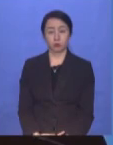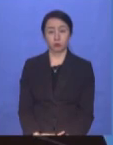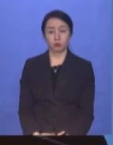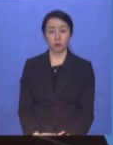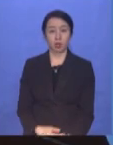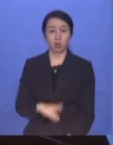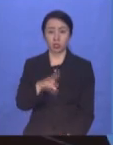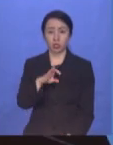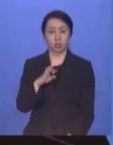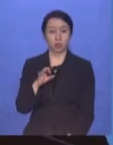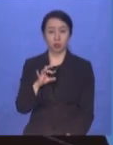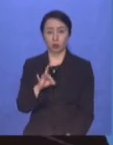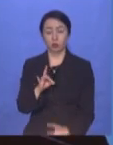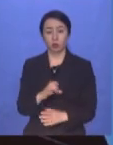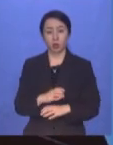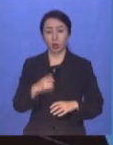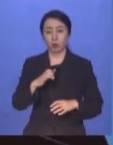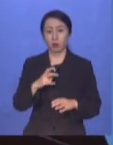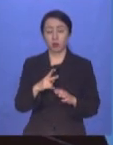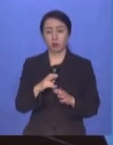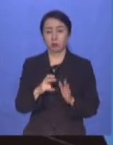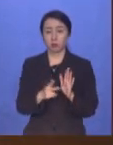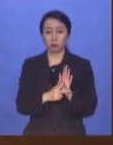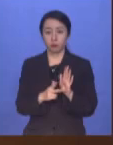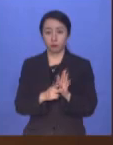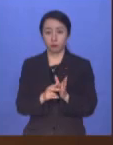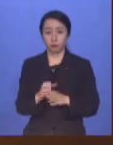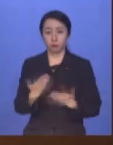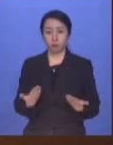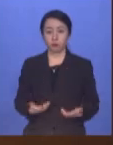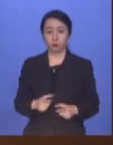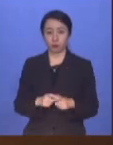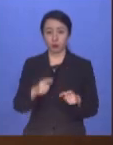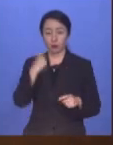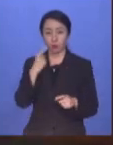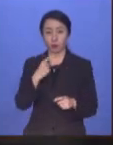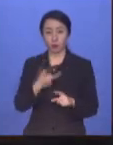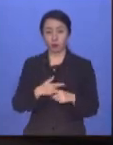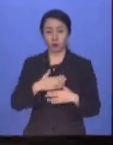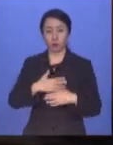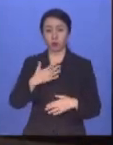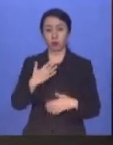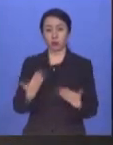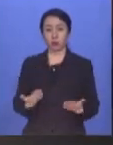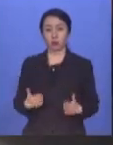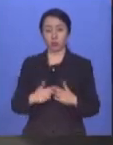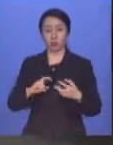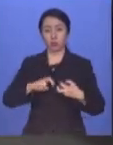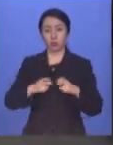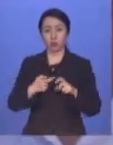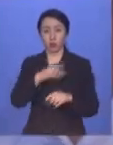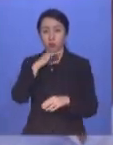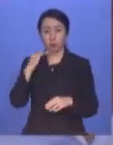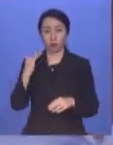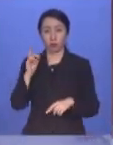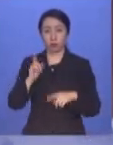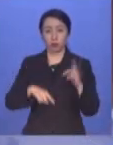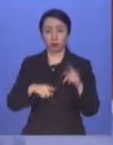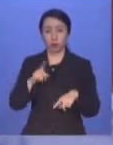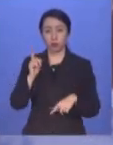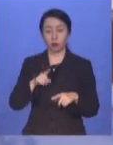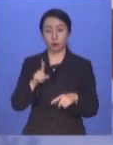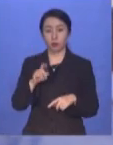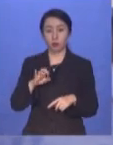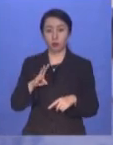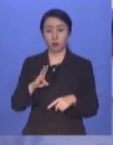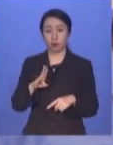Жас өркен ықшам ауданындағы Горький 8 мекен жайындағы тұрғындардың айтуынша көп қабатты тұрғын үйдің мәселесі көп. Жаңбырда төбесінен су